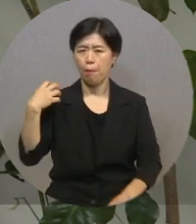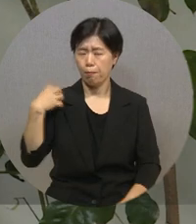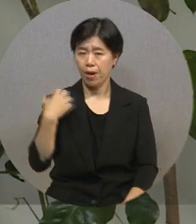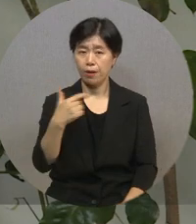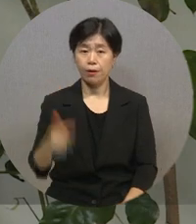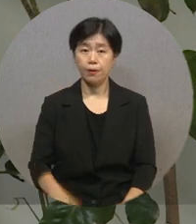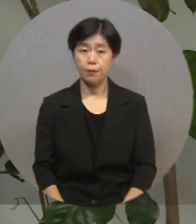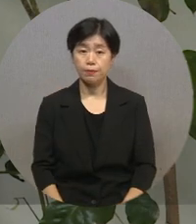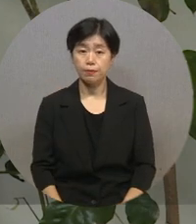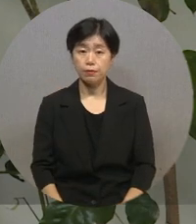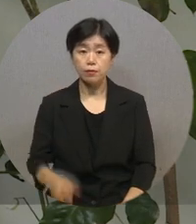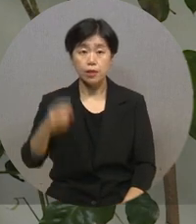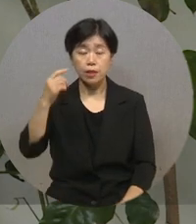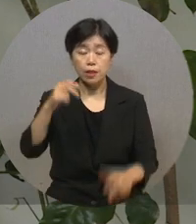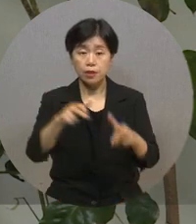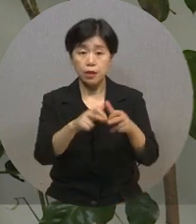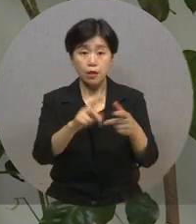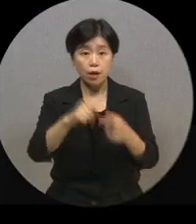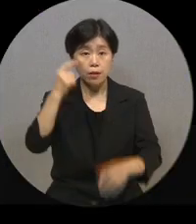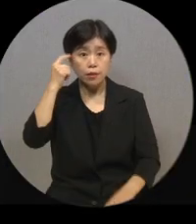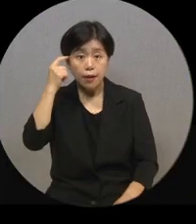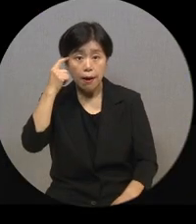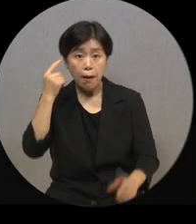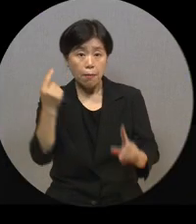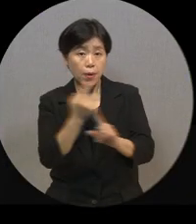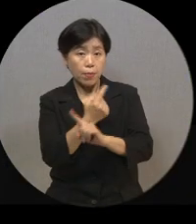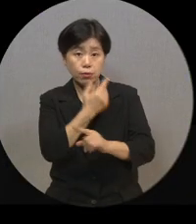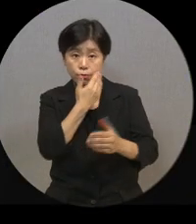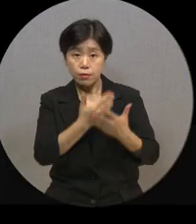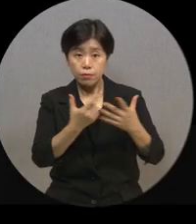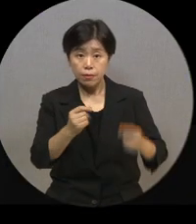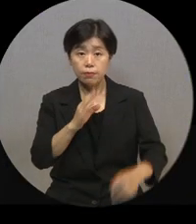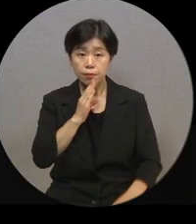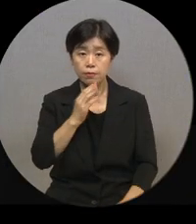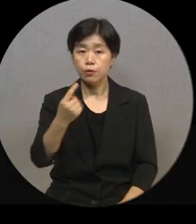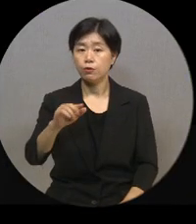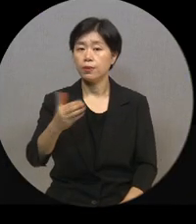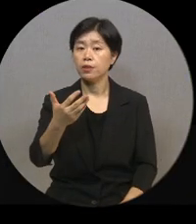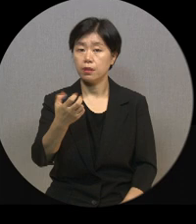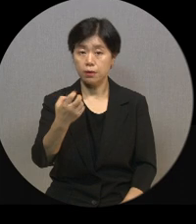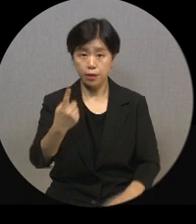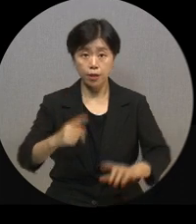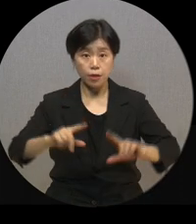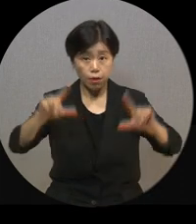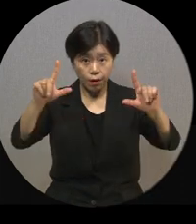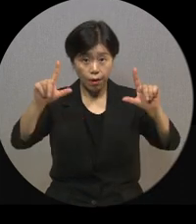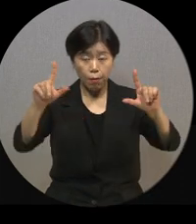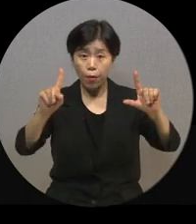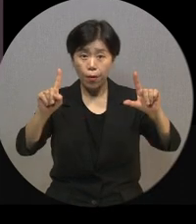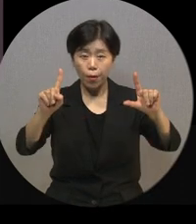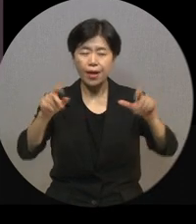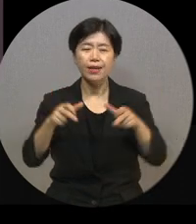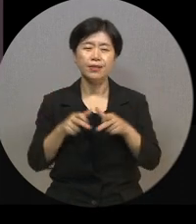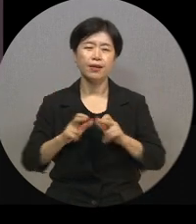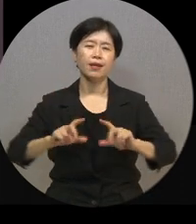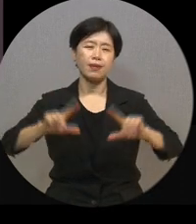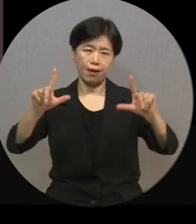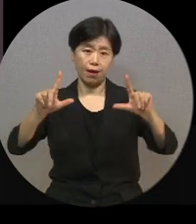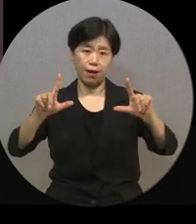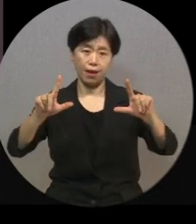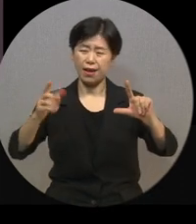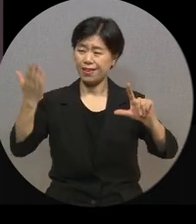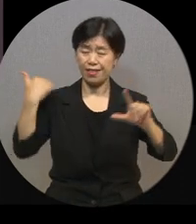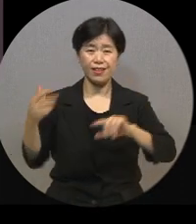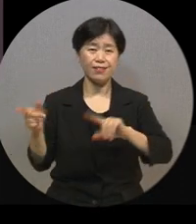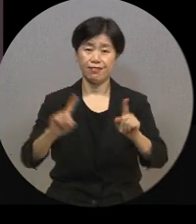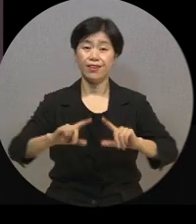인식 개선도 굉장히 중요하지 않습니까? 그래서 1971년도, 그러니까 오늘날의 이제 장애인의 날인데요. 재활의 날을 제정해서